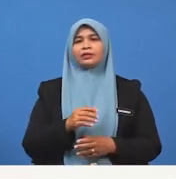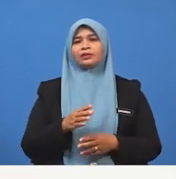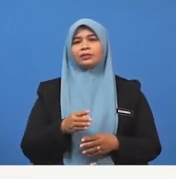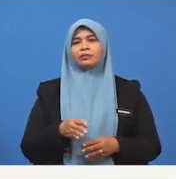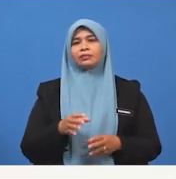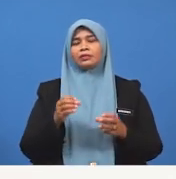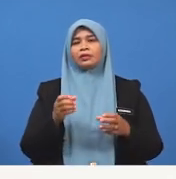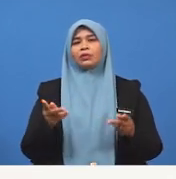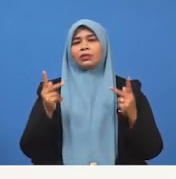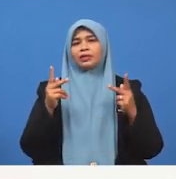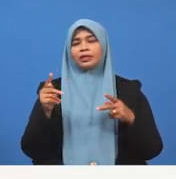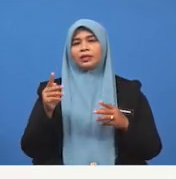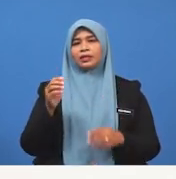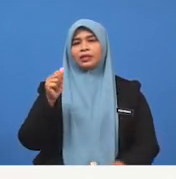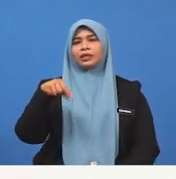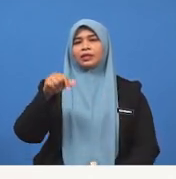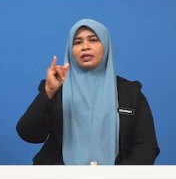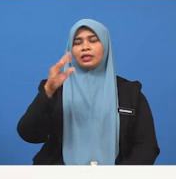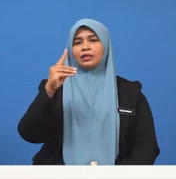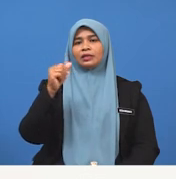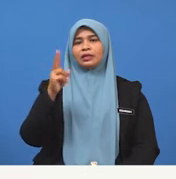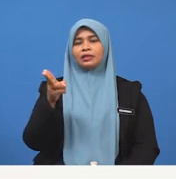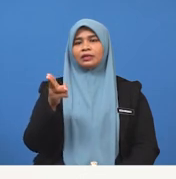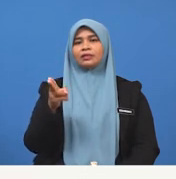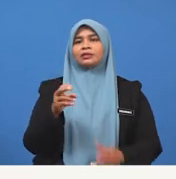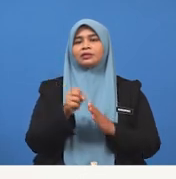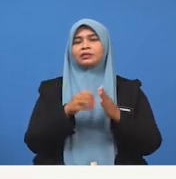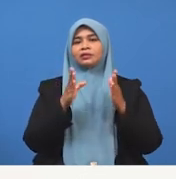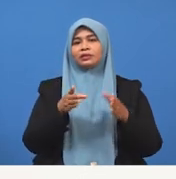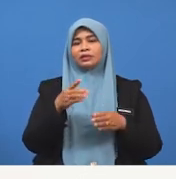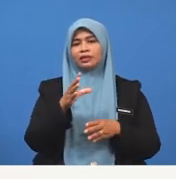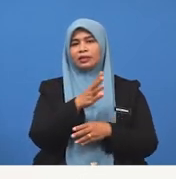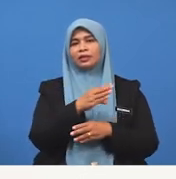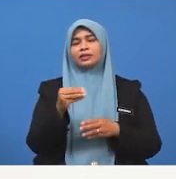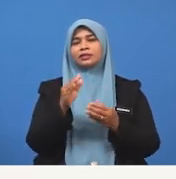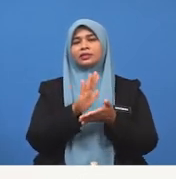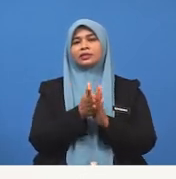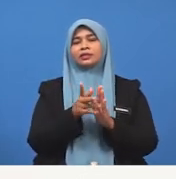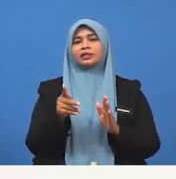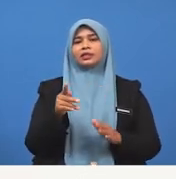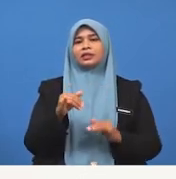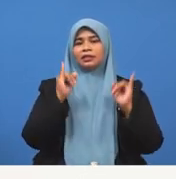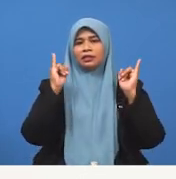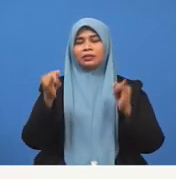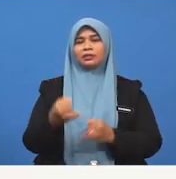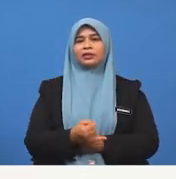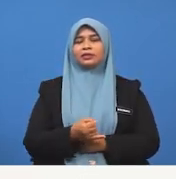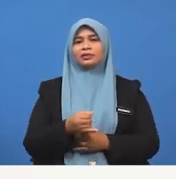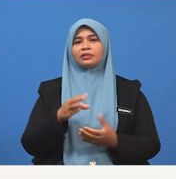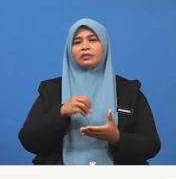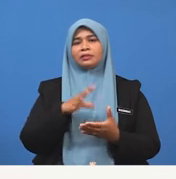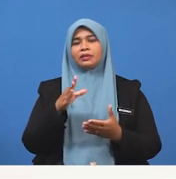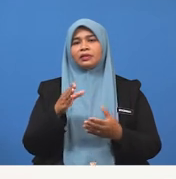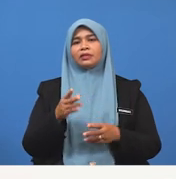memantapkan akidah seseorang setiap menjadikan ibadah semakin mantap dan